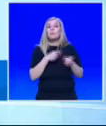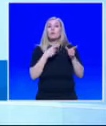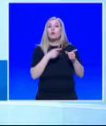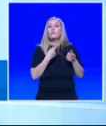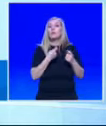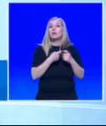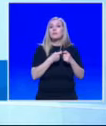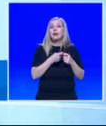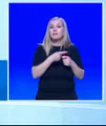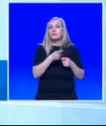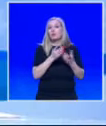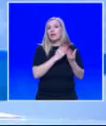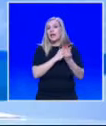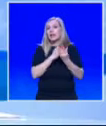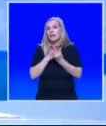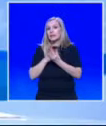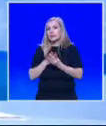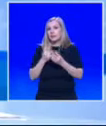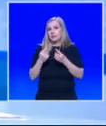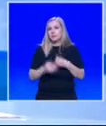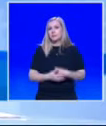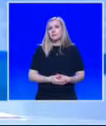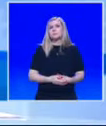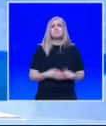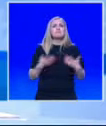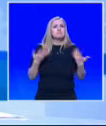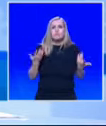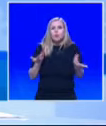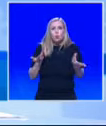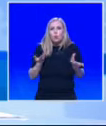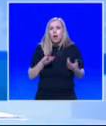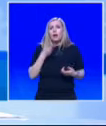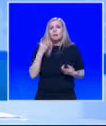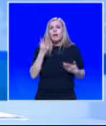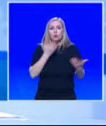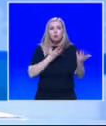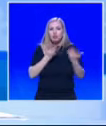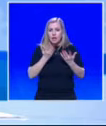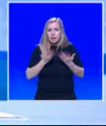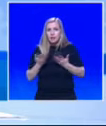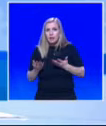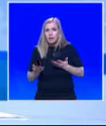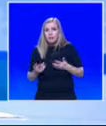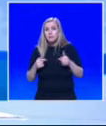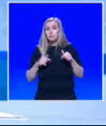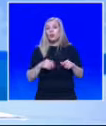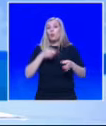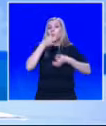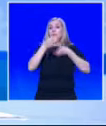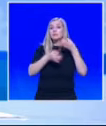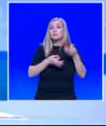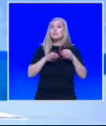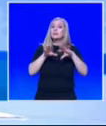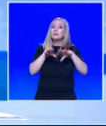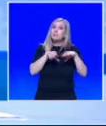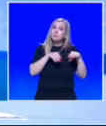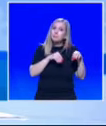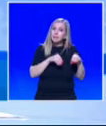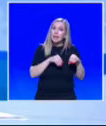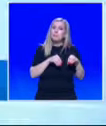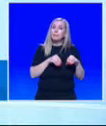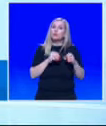едно негово дело. Кога ще е третото четене да обясним на зрителите, че за да се приемат конституционните текстове, те трябва да преминат през